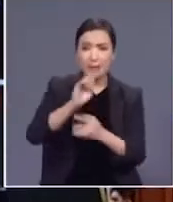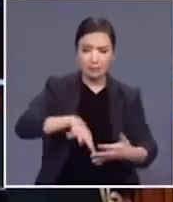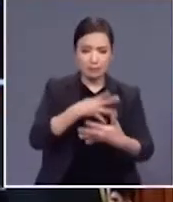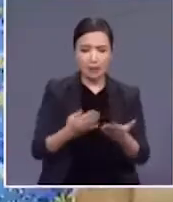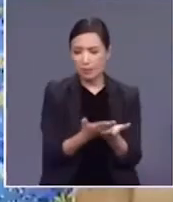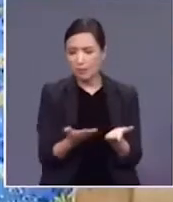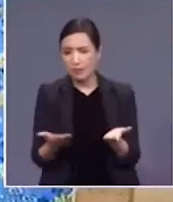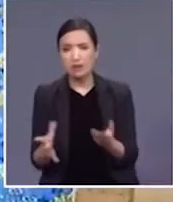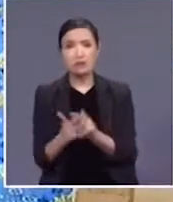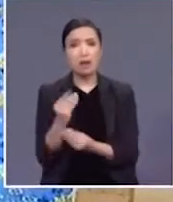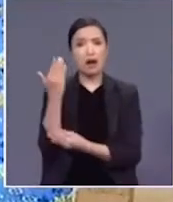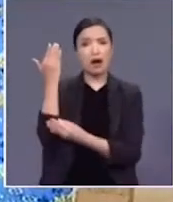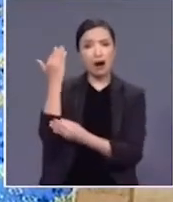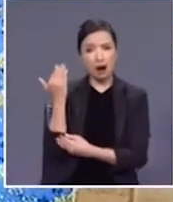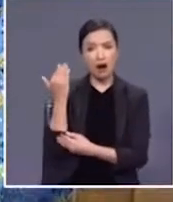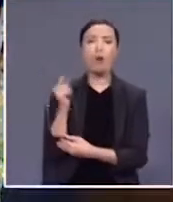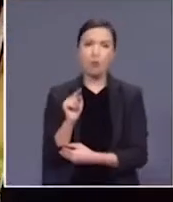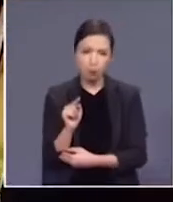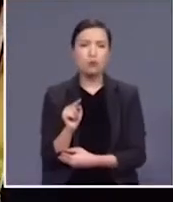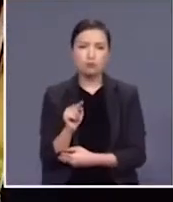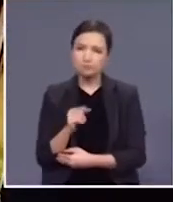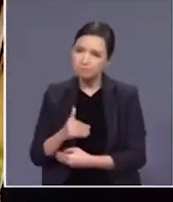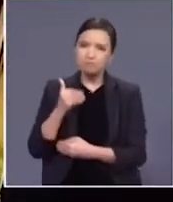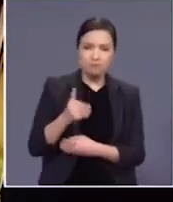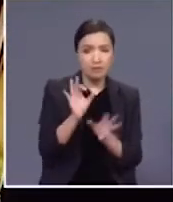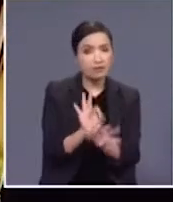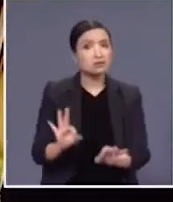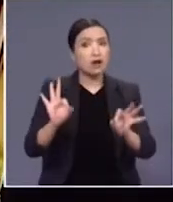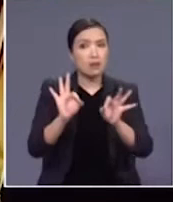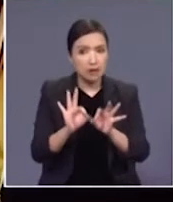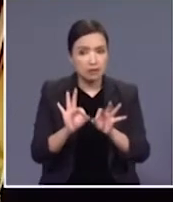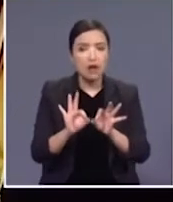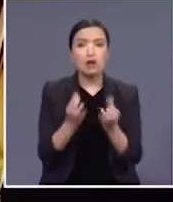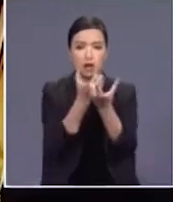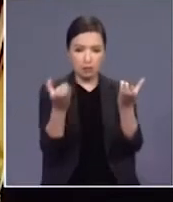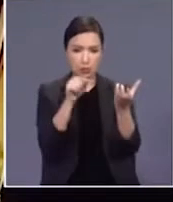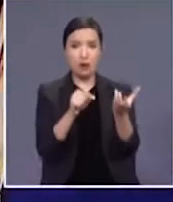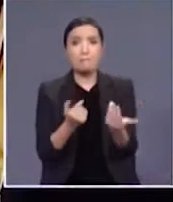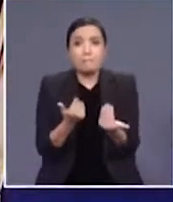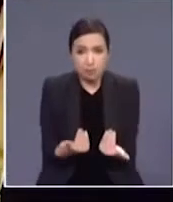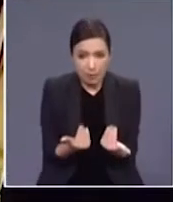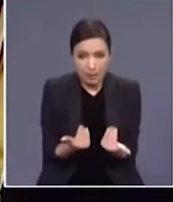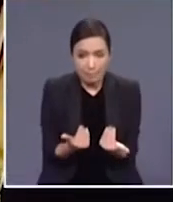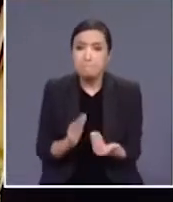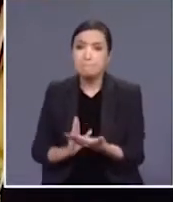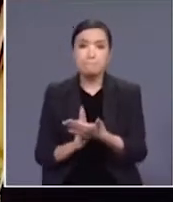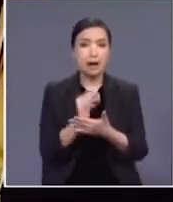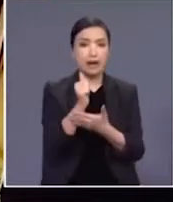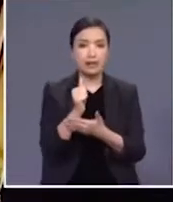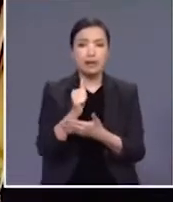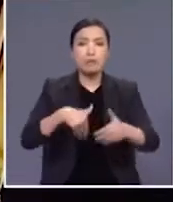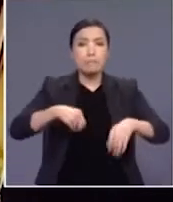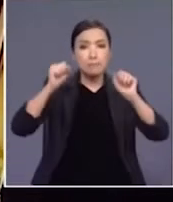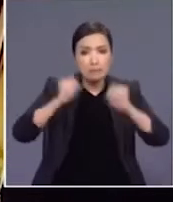งสัปดาห์ที่ผ่านมานั้นเรียกได้ว่ามีก้าวย่างที่สำคัญนับตั้งแต่รัฐธรรมนูญฉบับปัจจุบันได้ผ่านการลงประชาม